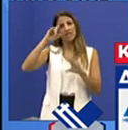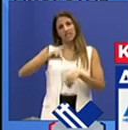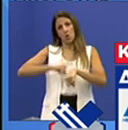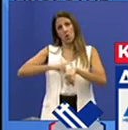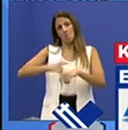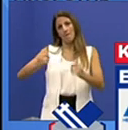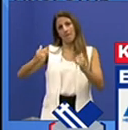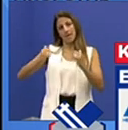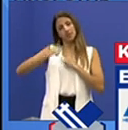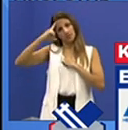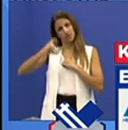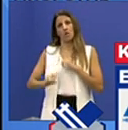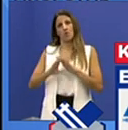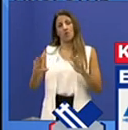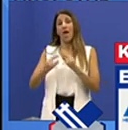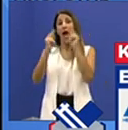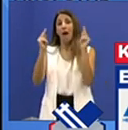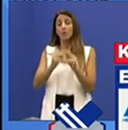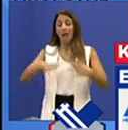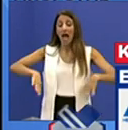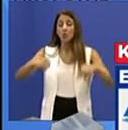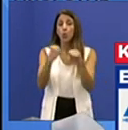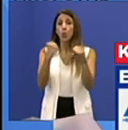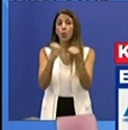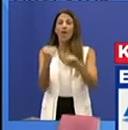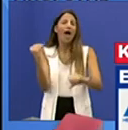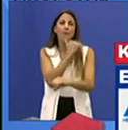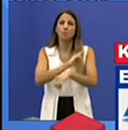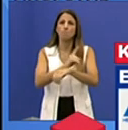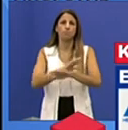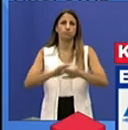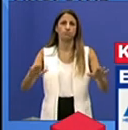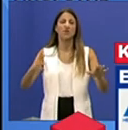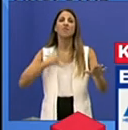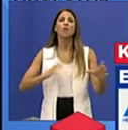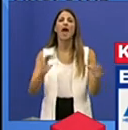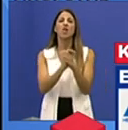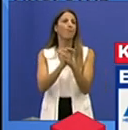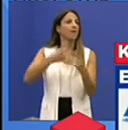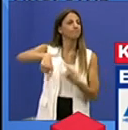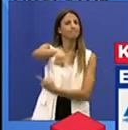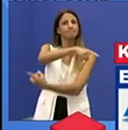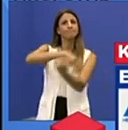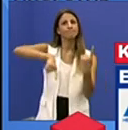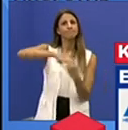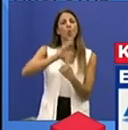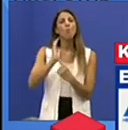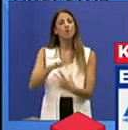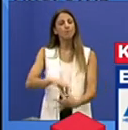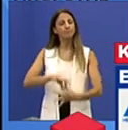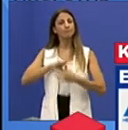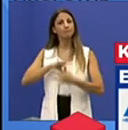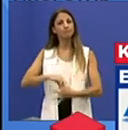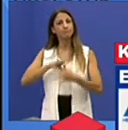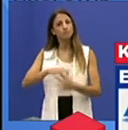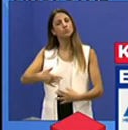χάσιμο. Οικοδομούμε ένα ευρύ μέτωπο συνένεσης και προόδου. Ενωμένοι μπορούμε να γράψουμε